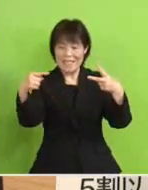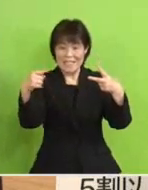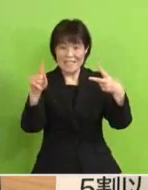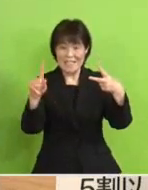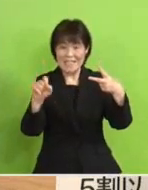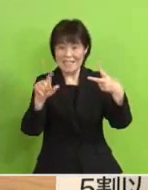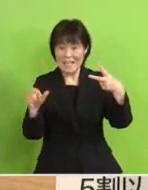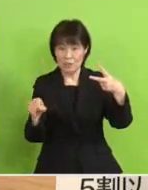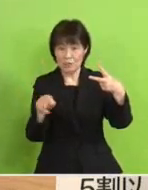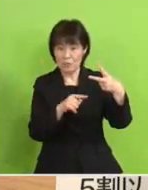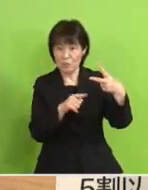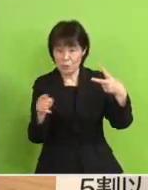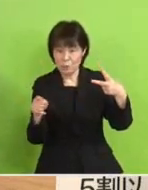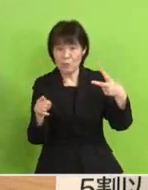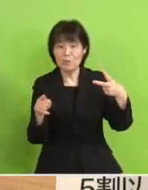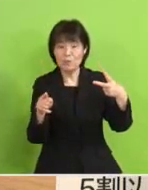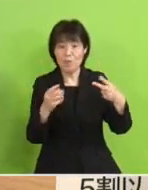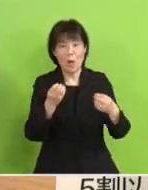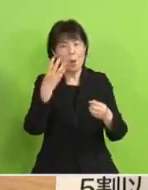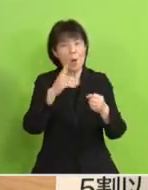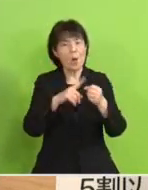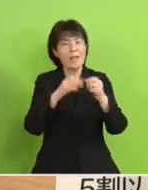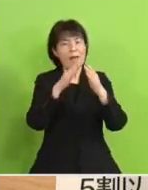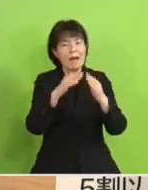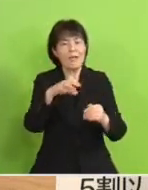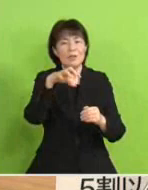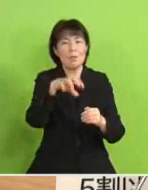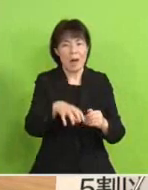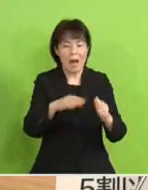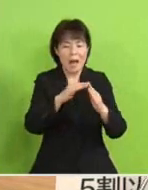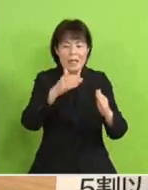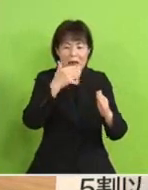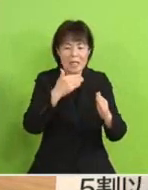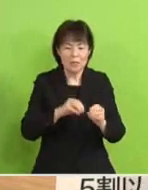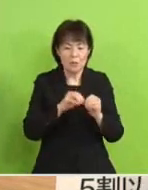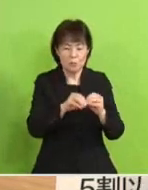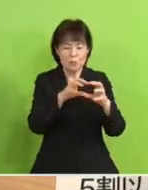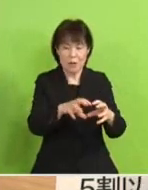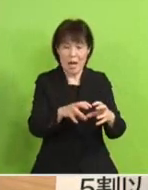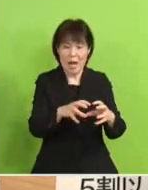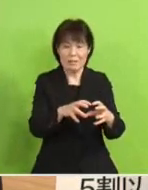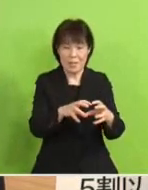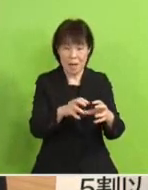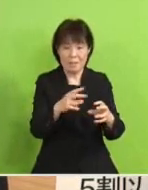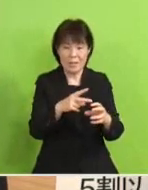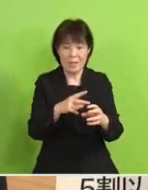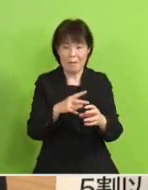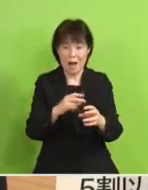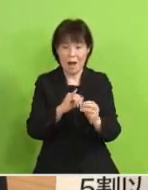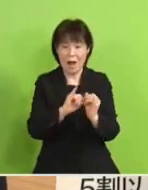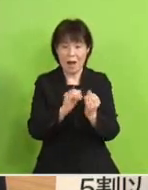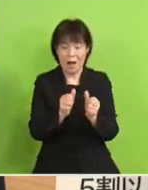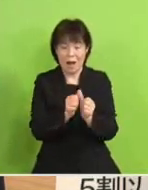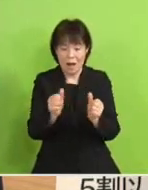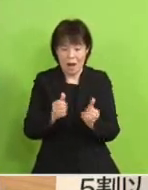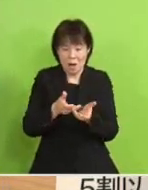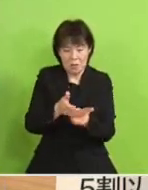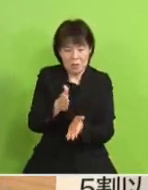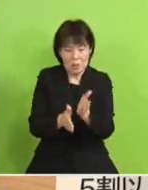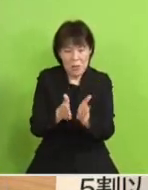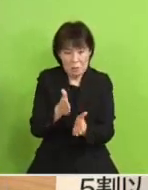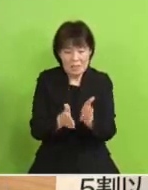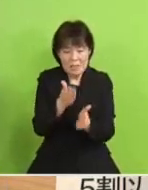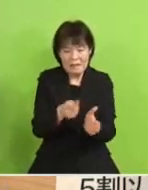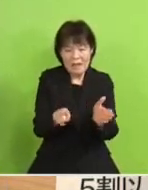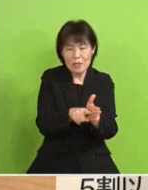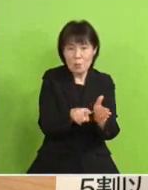にかけてご覧のように忘年会の場での会食クラスターやキャパクラホストクラブなど接